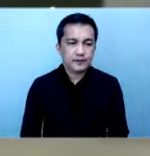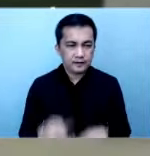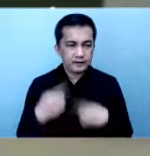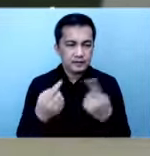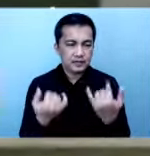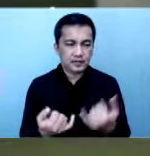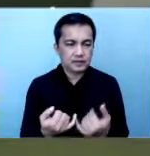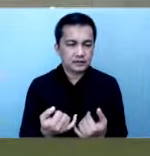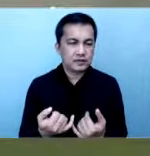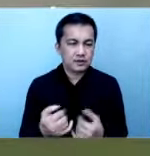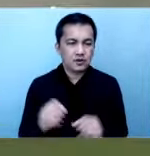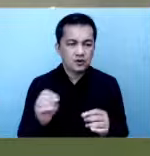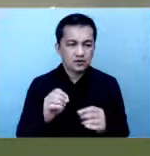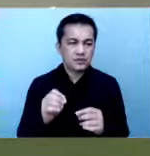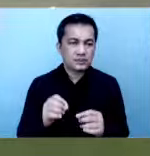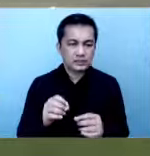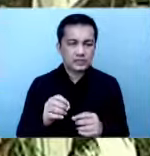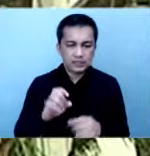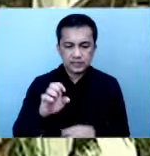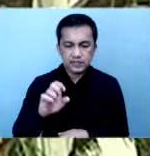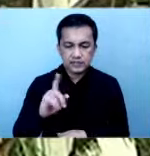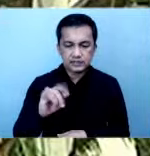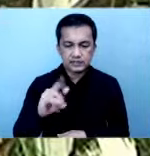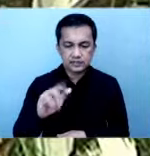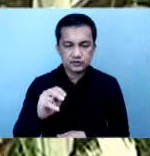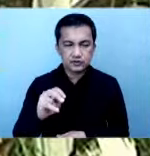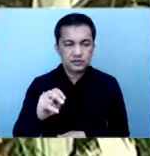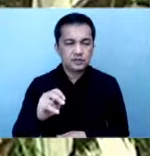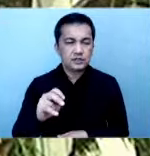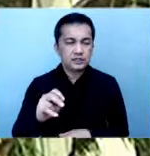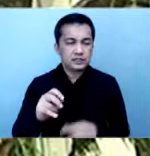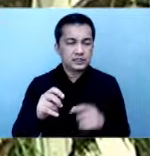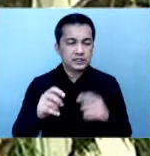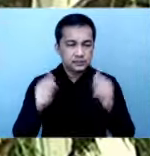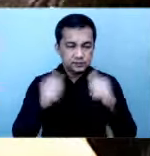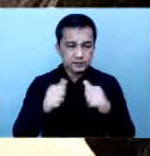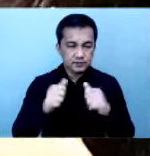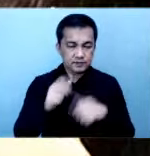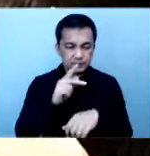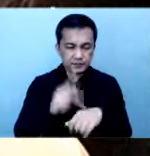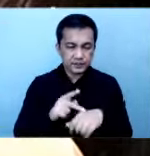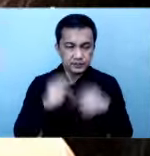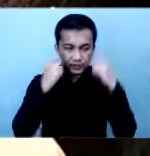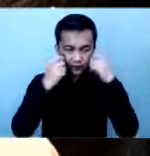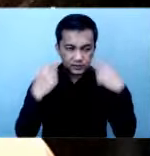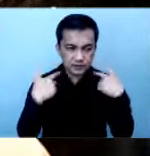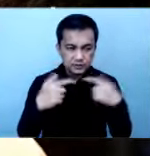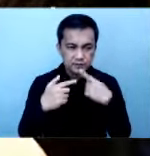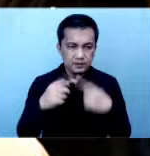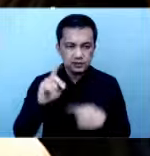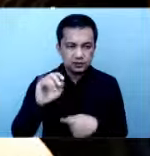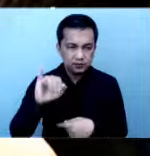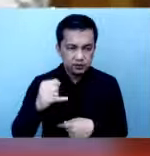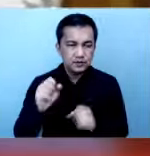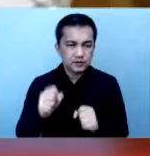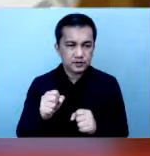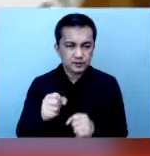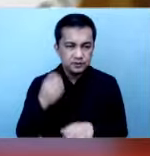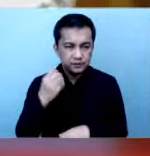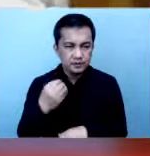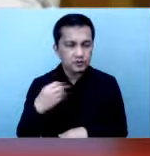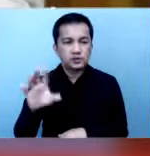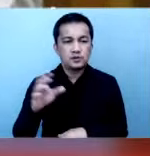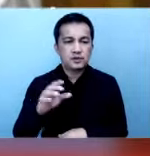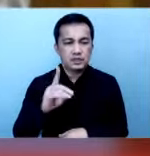extradition treaty ang Pilipinas at Timor-Leste. Pero ayon sa Department of Justice, pwede pa rin ipa-extradite o ipa-deport na lang ang